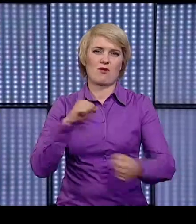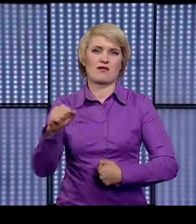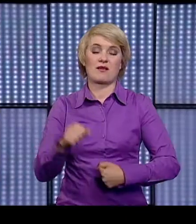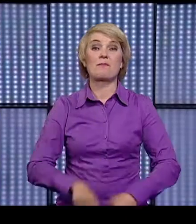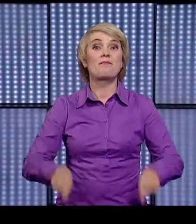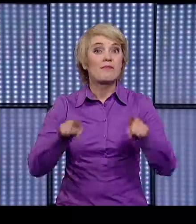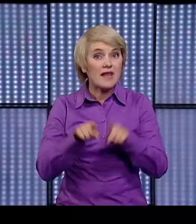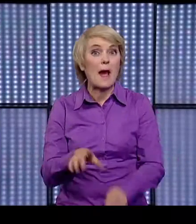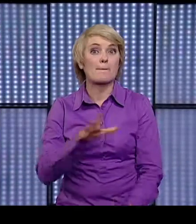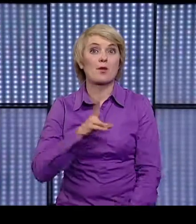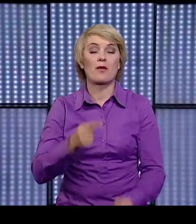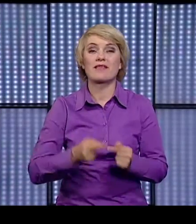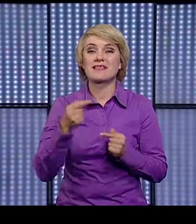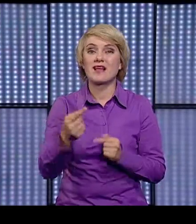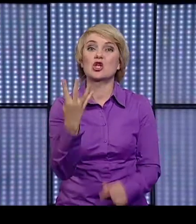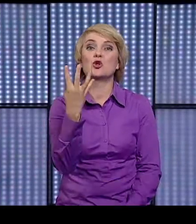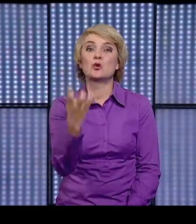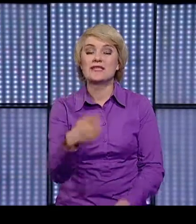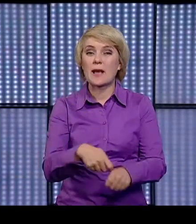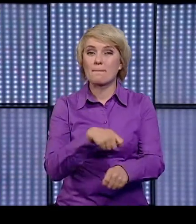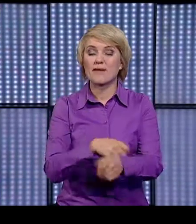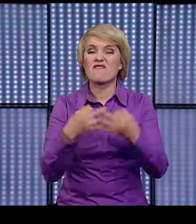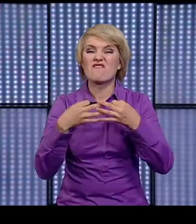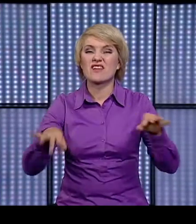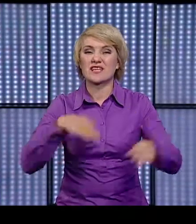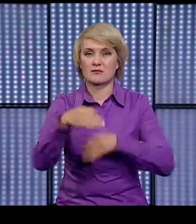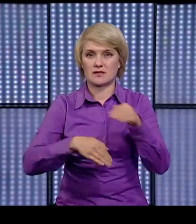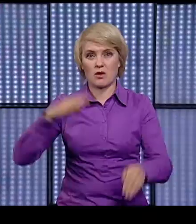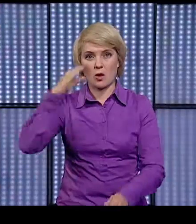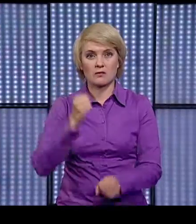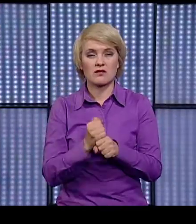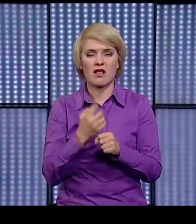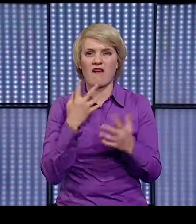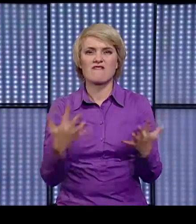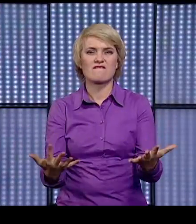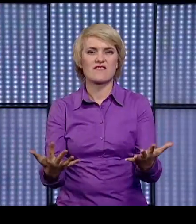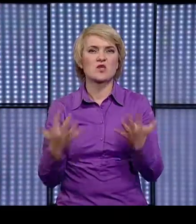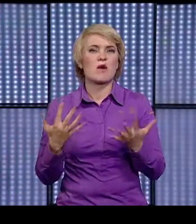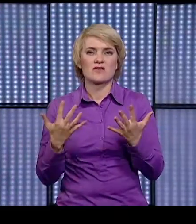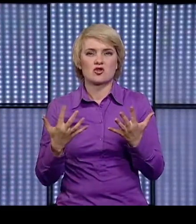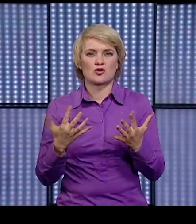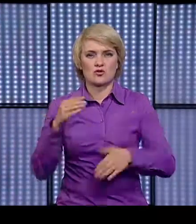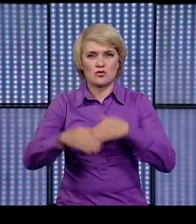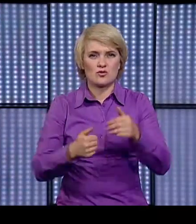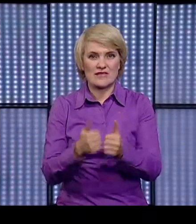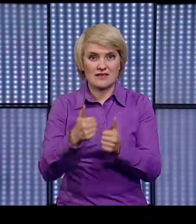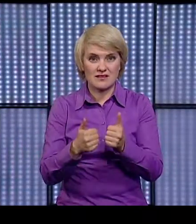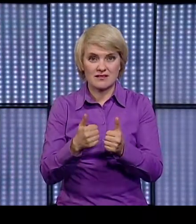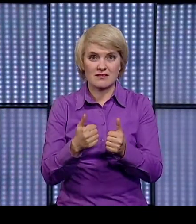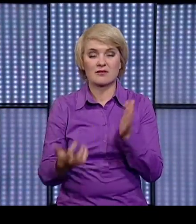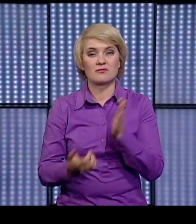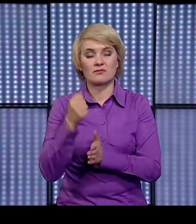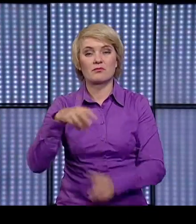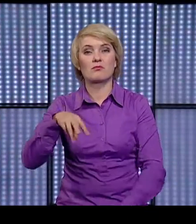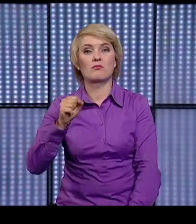і на дистанції 400 метрів вільним стилем, де хлопці влаштували видовищну розбірку, що зрештою завершилась на користь Максима.